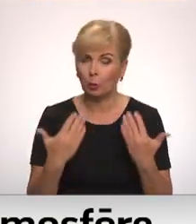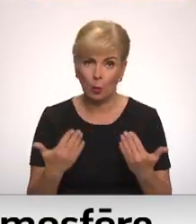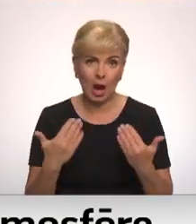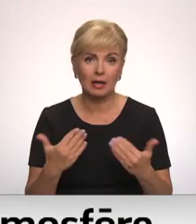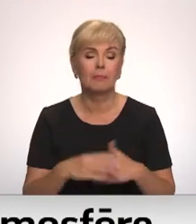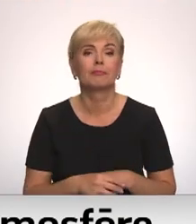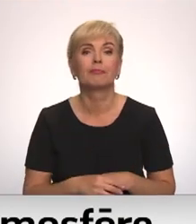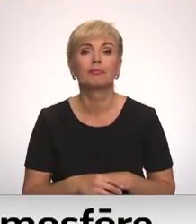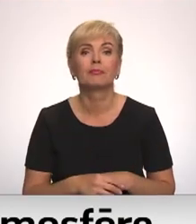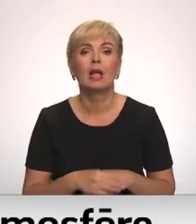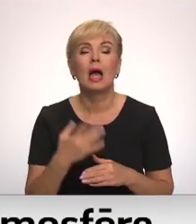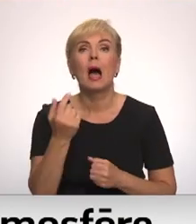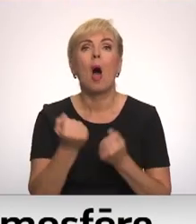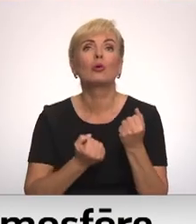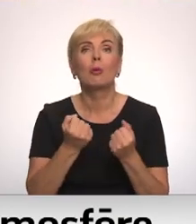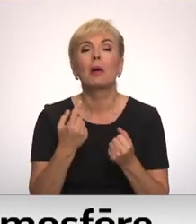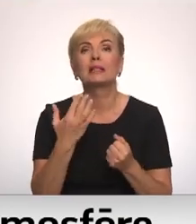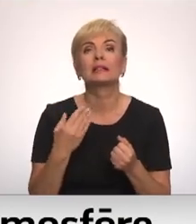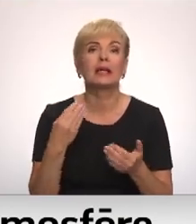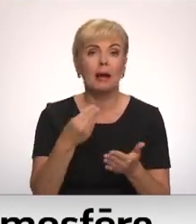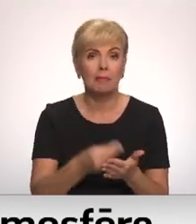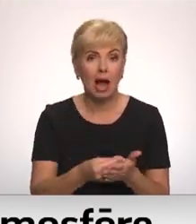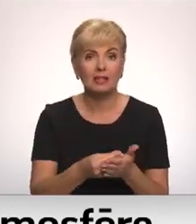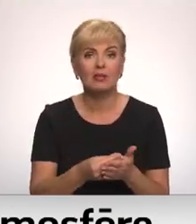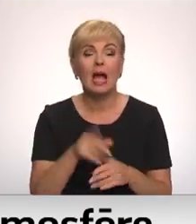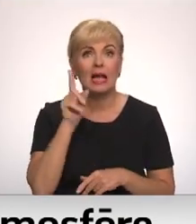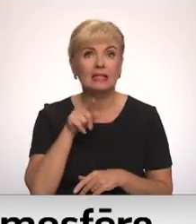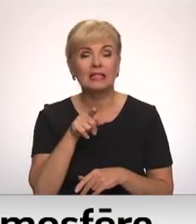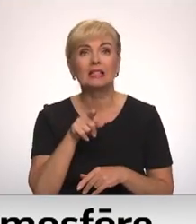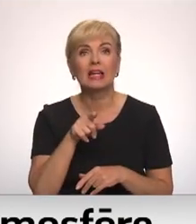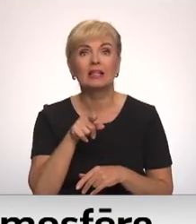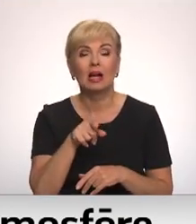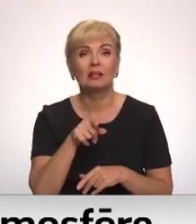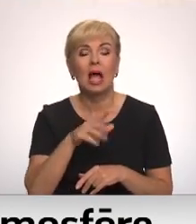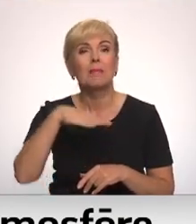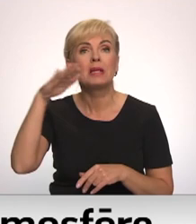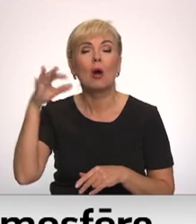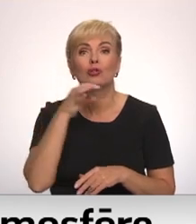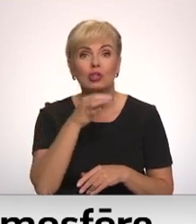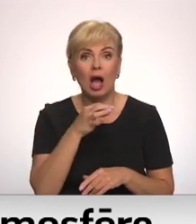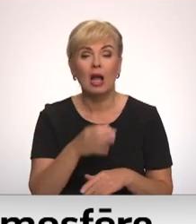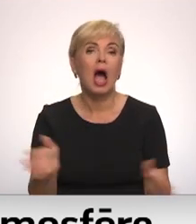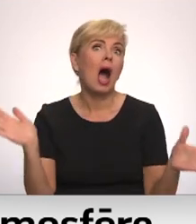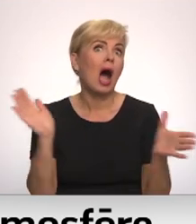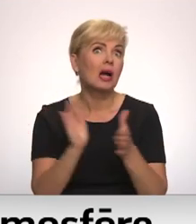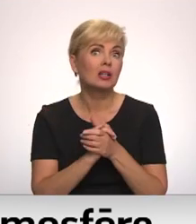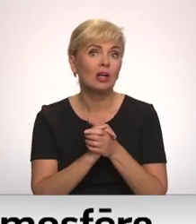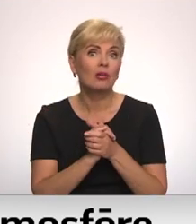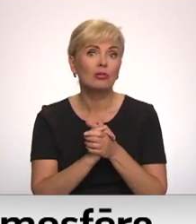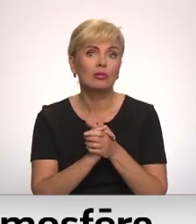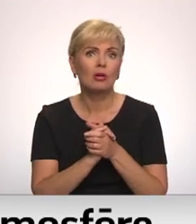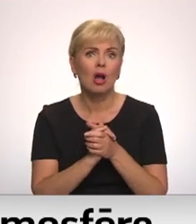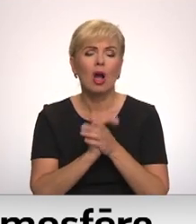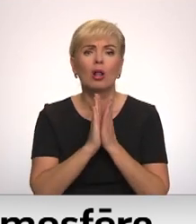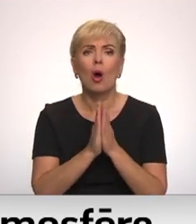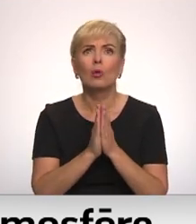Sapu. Cik tā automobīles maksā? Un jūs ziniet, kā pieaugies, šie saka, ak, Dievs, jā. Lūdzu divus.